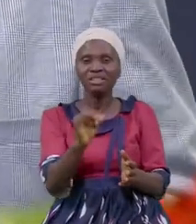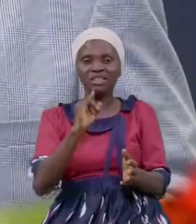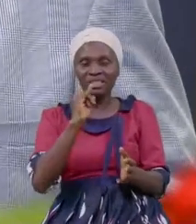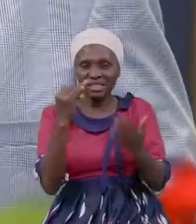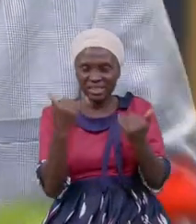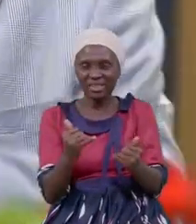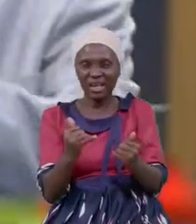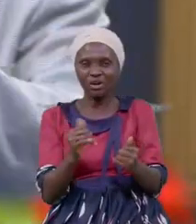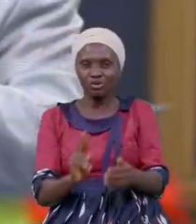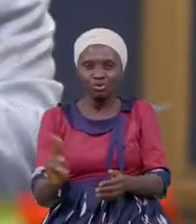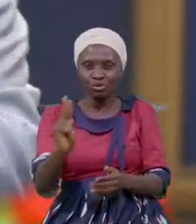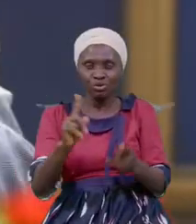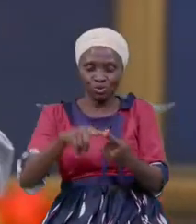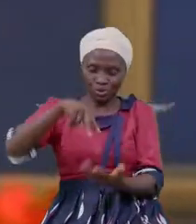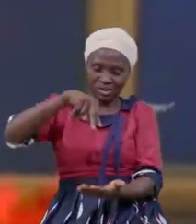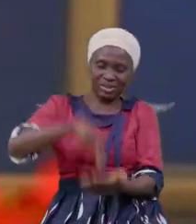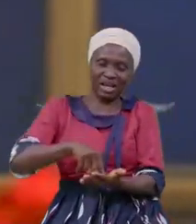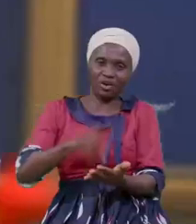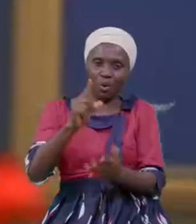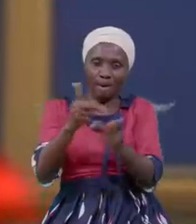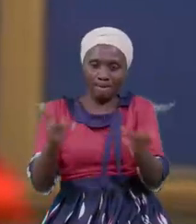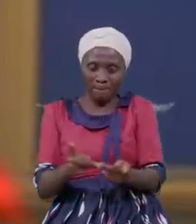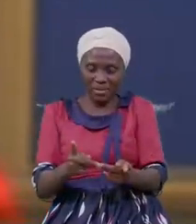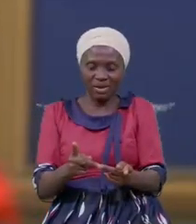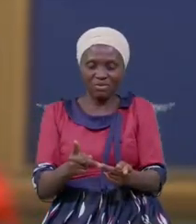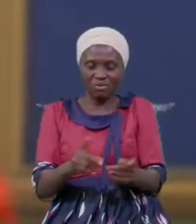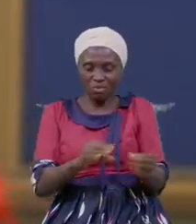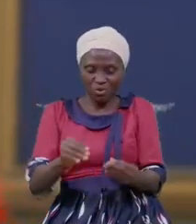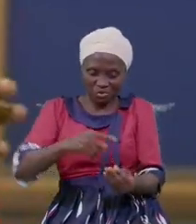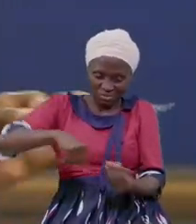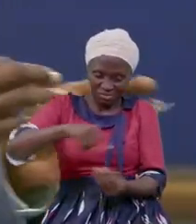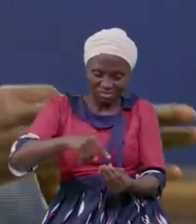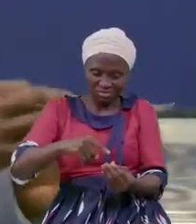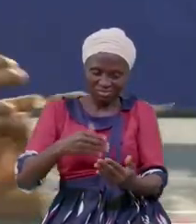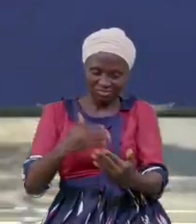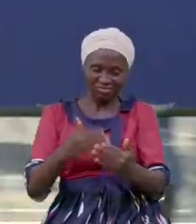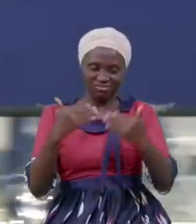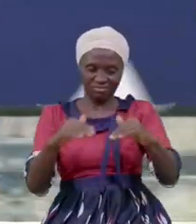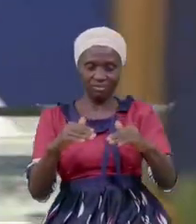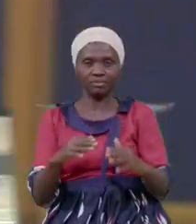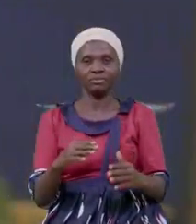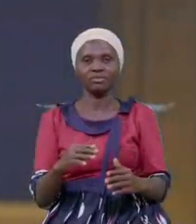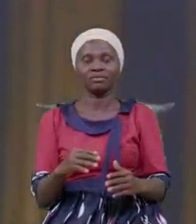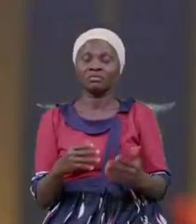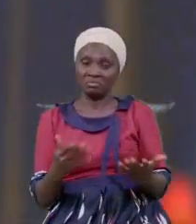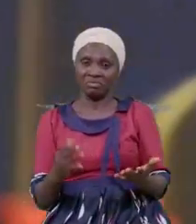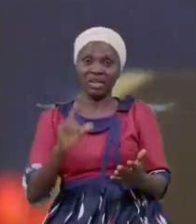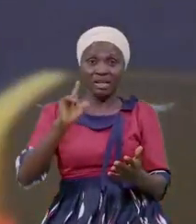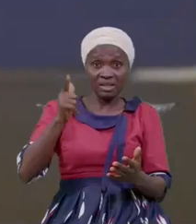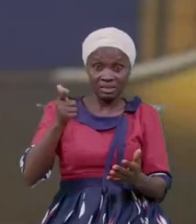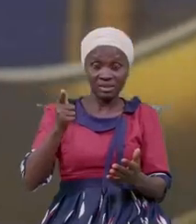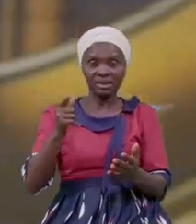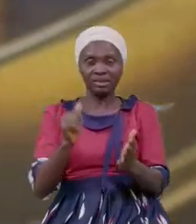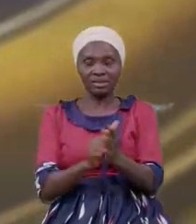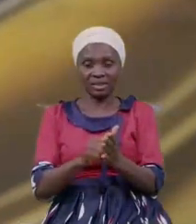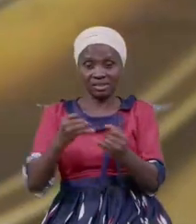il était arrêté plus tard ils ont changé la chaîne et ils